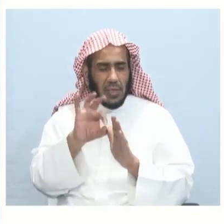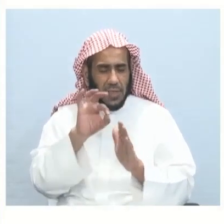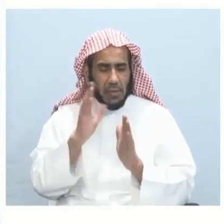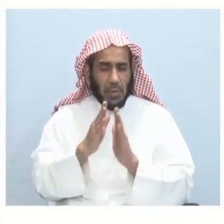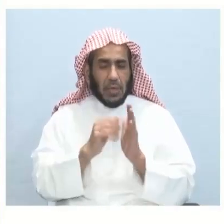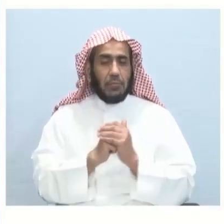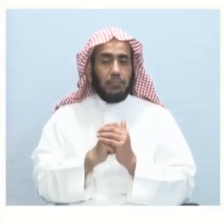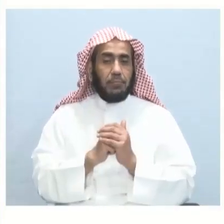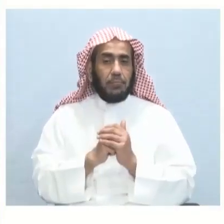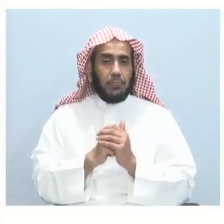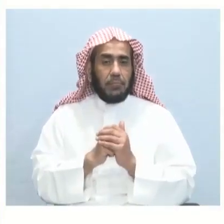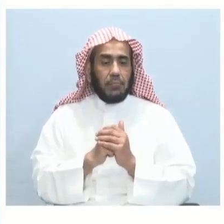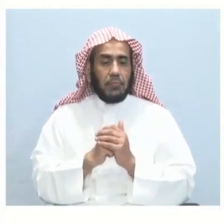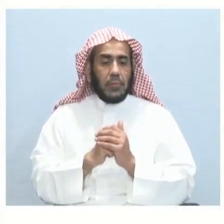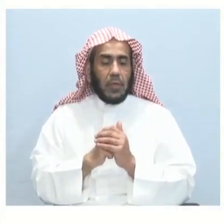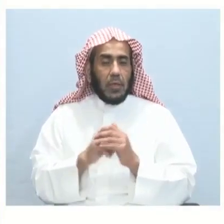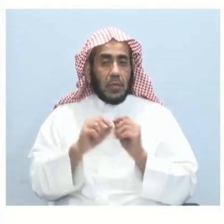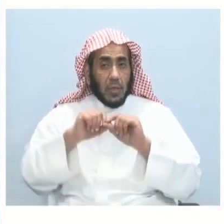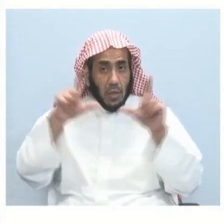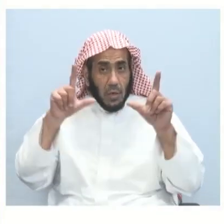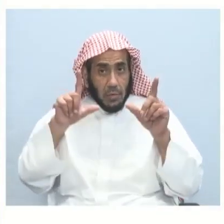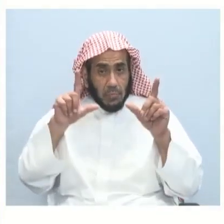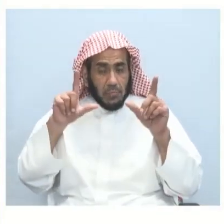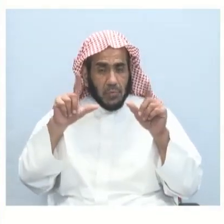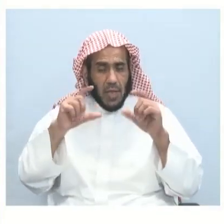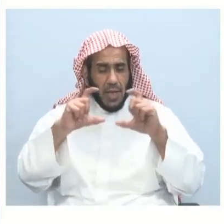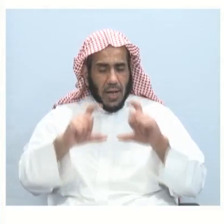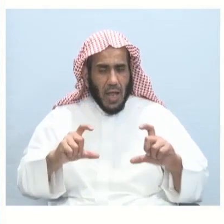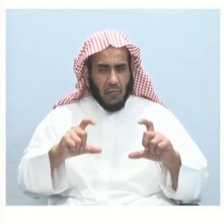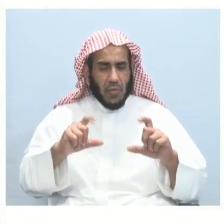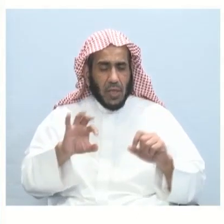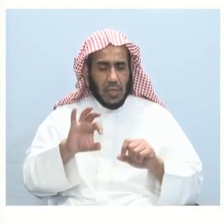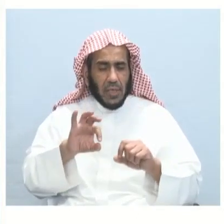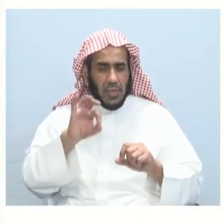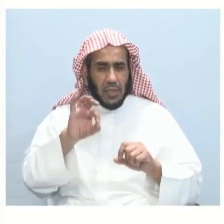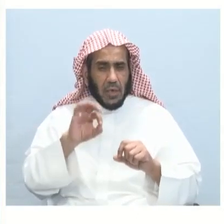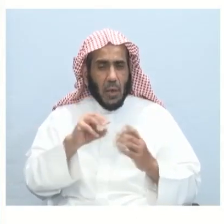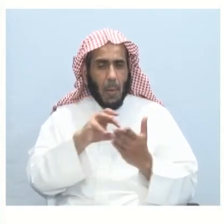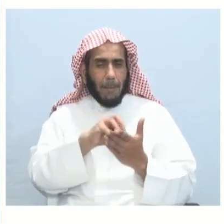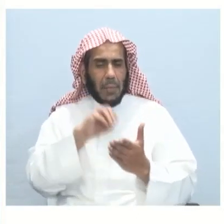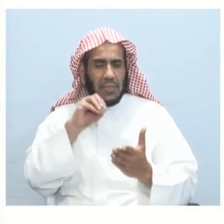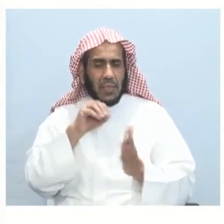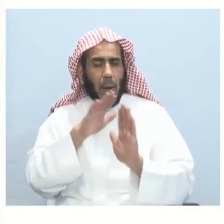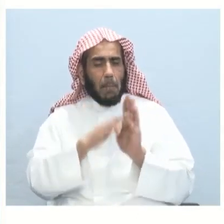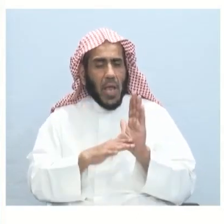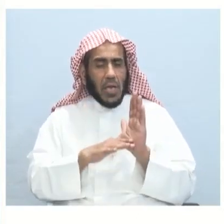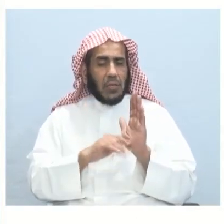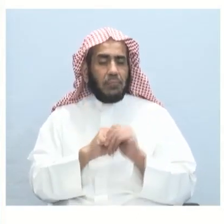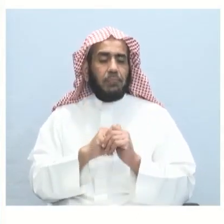البيانات ستظهر نافذه تحديد مصدر البيانات